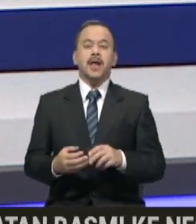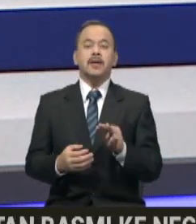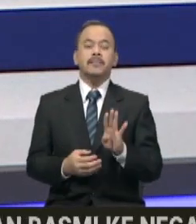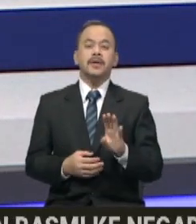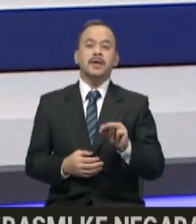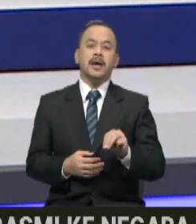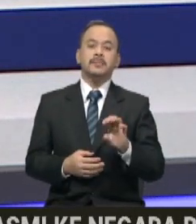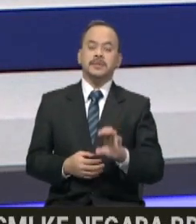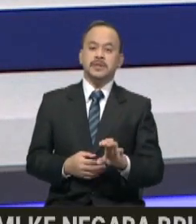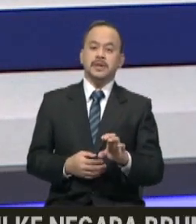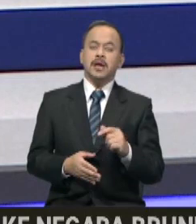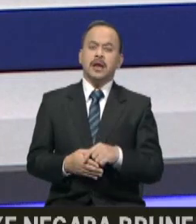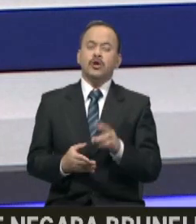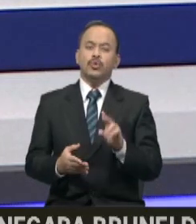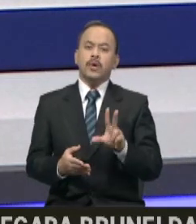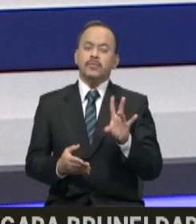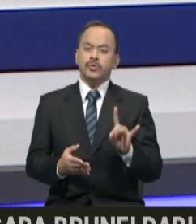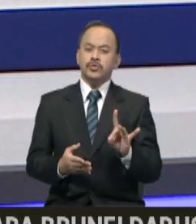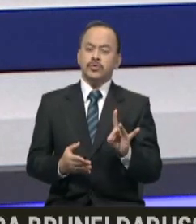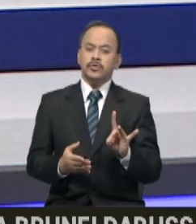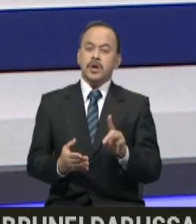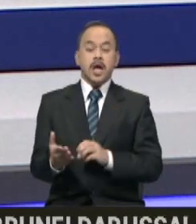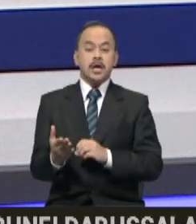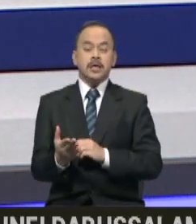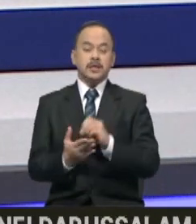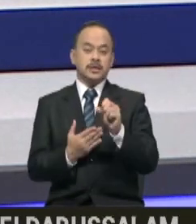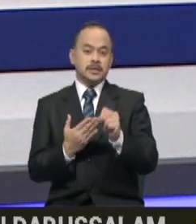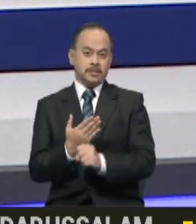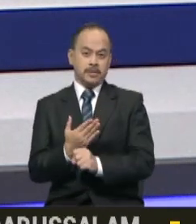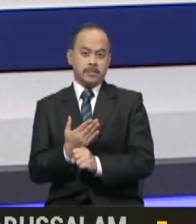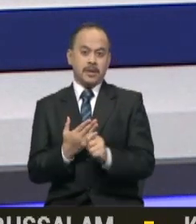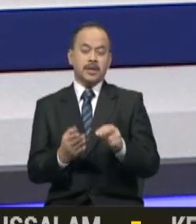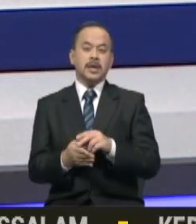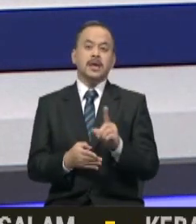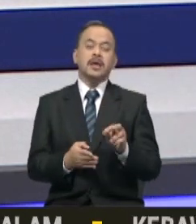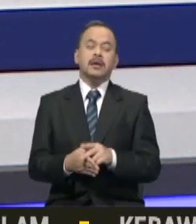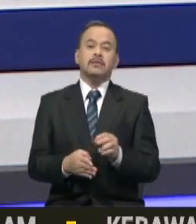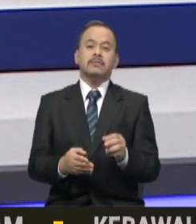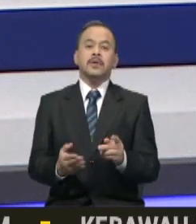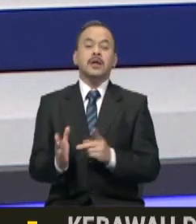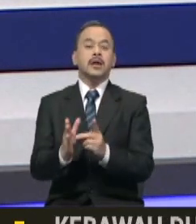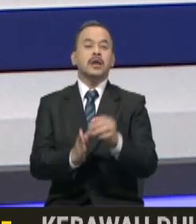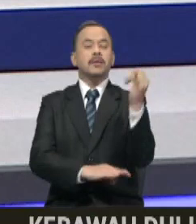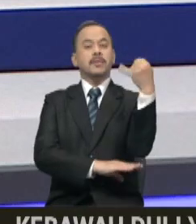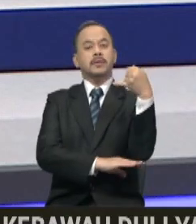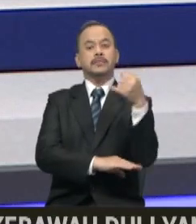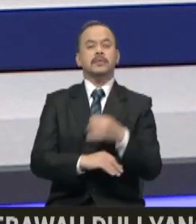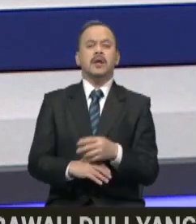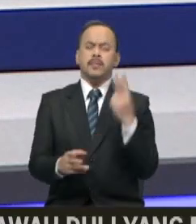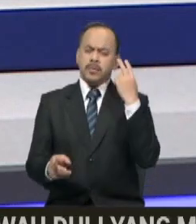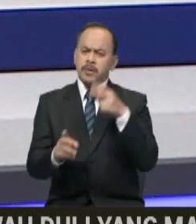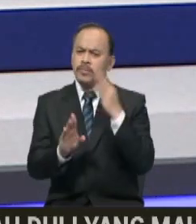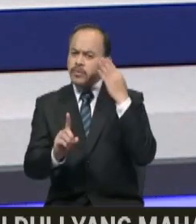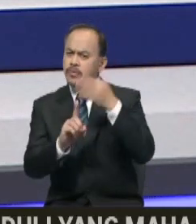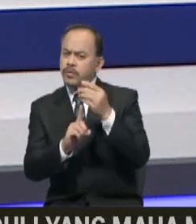BMC pada 27 September di Sungai Liang Industrial Park, Spark, daerah Blyth. Pemeriksaan antara lain bertujuan